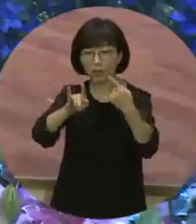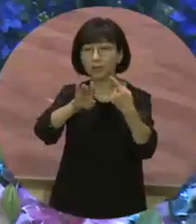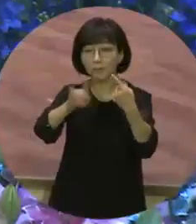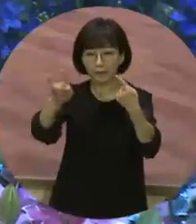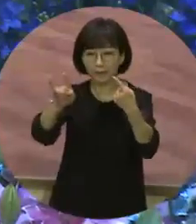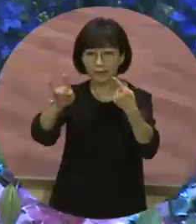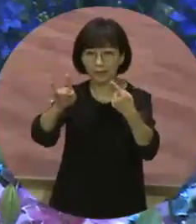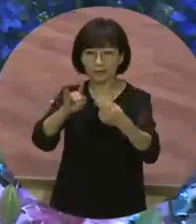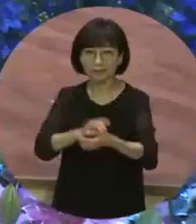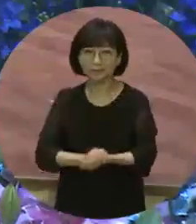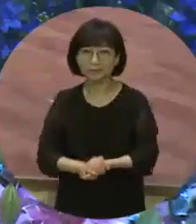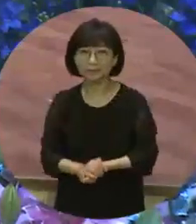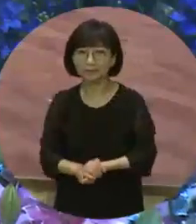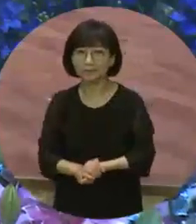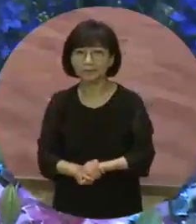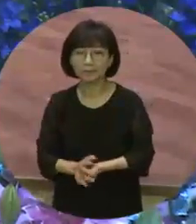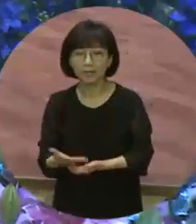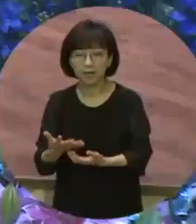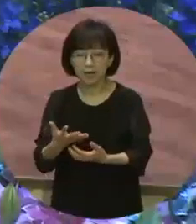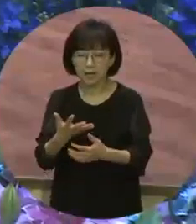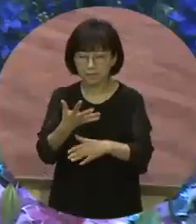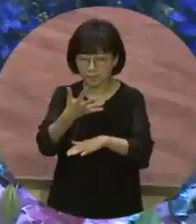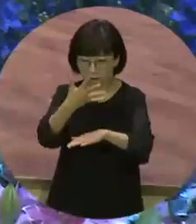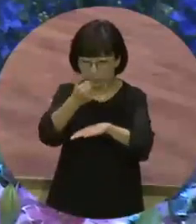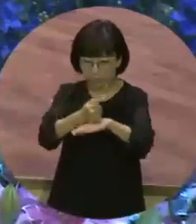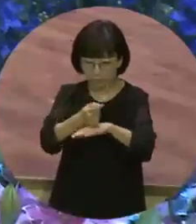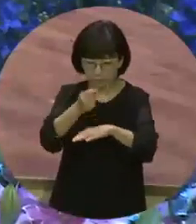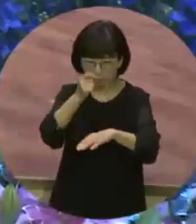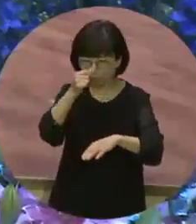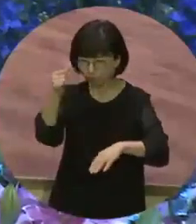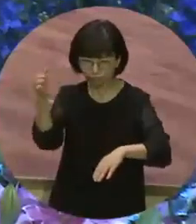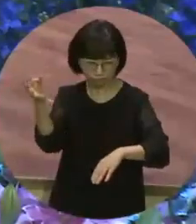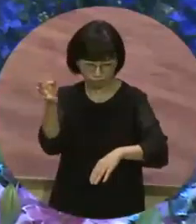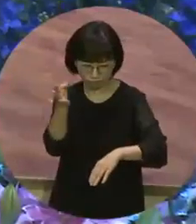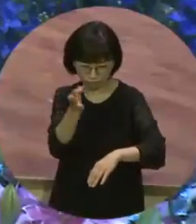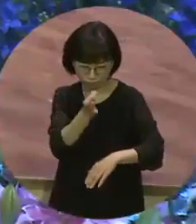장대하고 왕성하여 마침내 거부가 되는 응답.